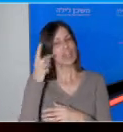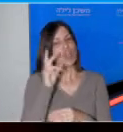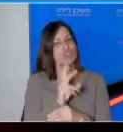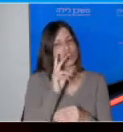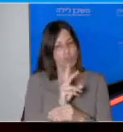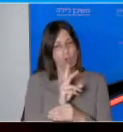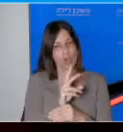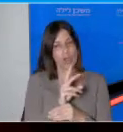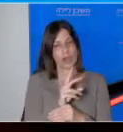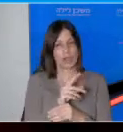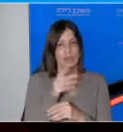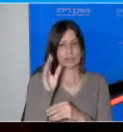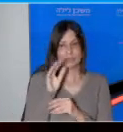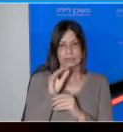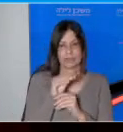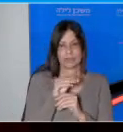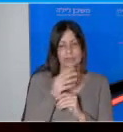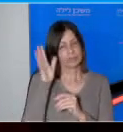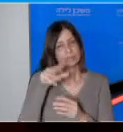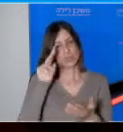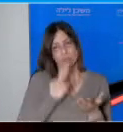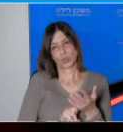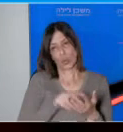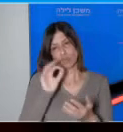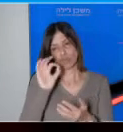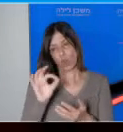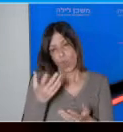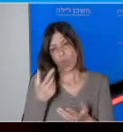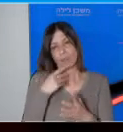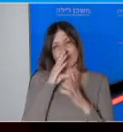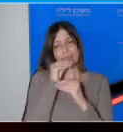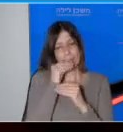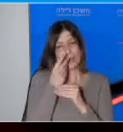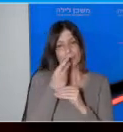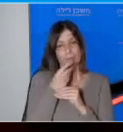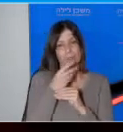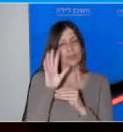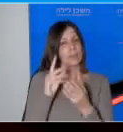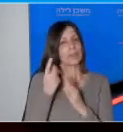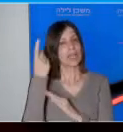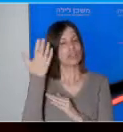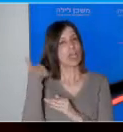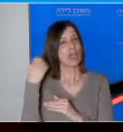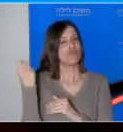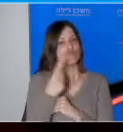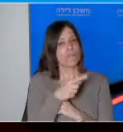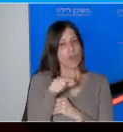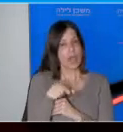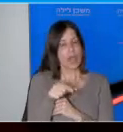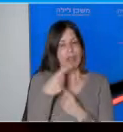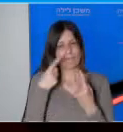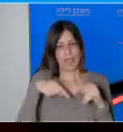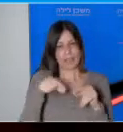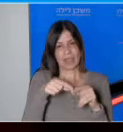באיזשהו מקום על הזכויות שלו. בוא נדבר, אתה יודע, יובל, על מקרה שהיה השבוע, שהגיע השבוע